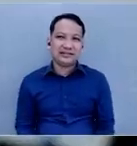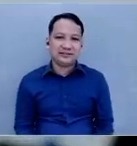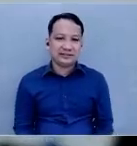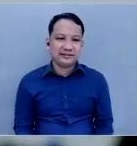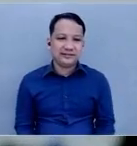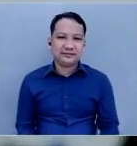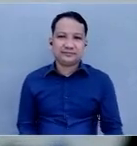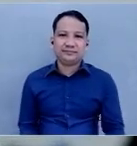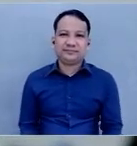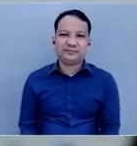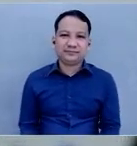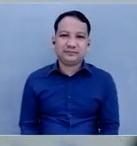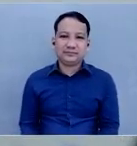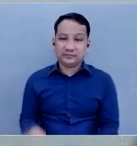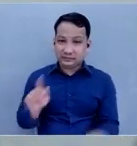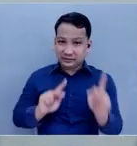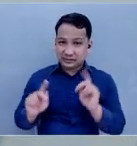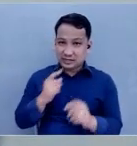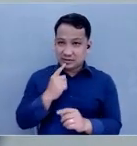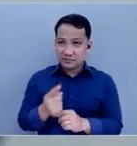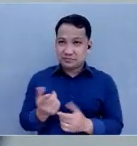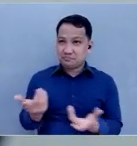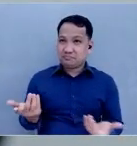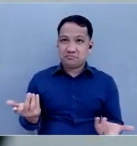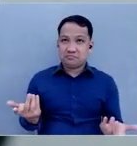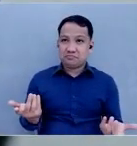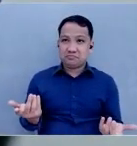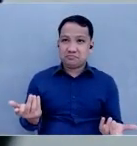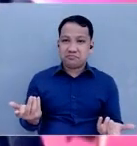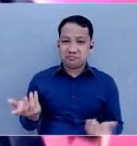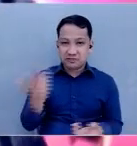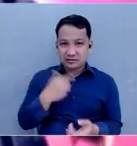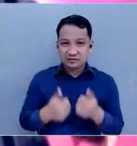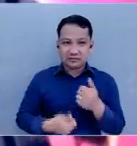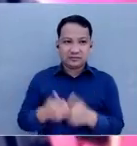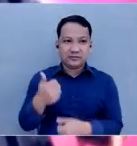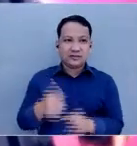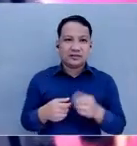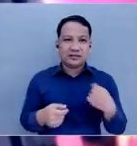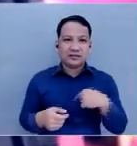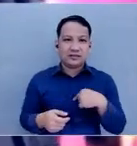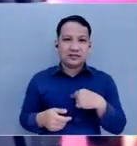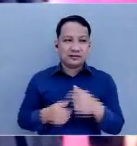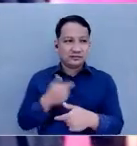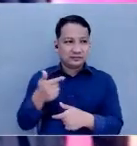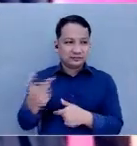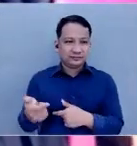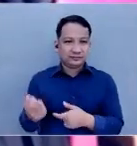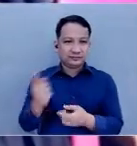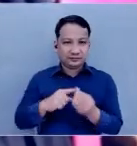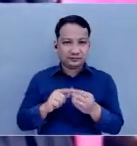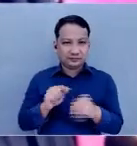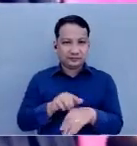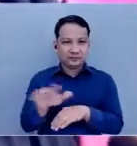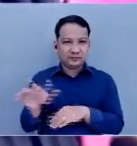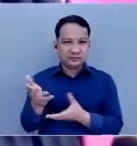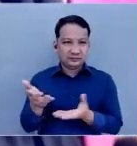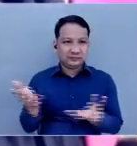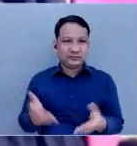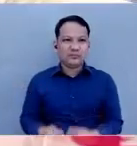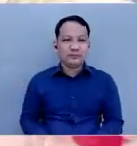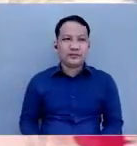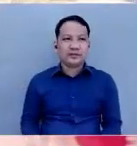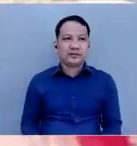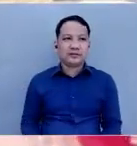Parang sa performance ninyo, ano yung, kumbaga, syempre, passing down to the next generation yan. Ano yung advice nila sa inyo? Na-meet nyo na ba sila?